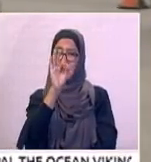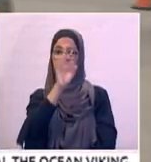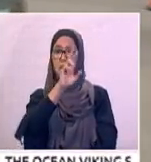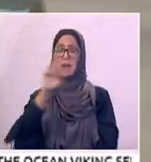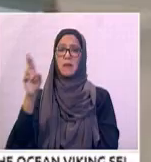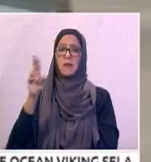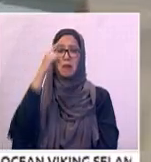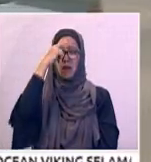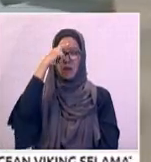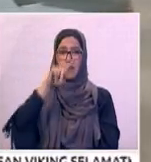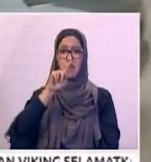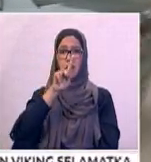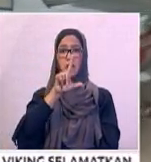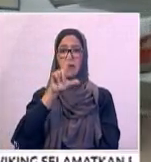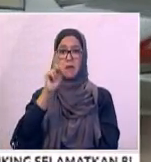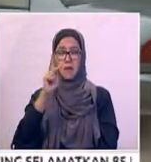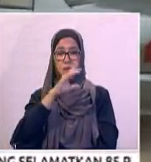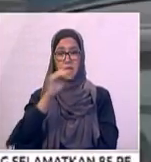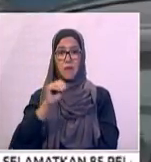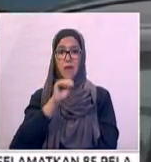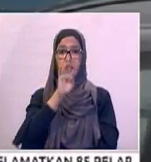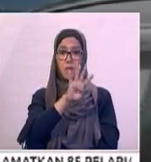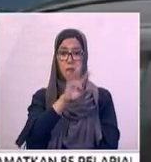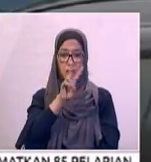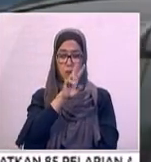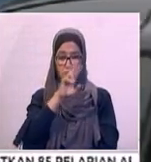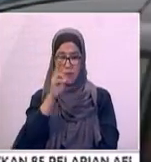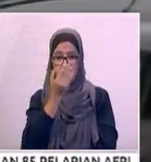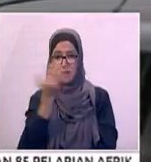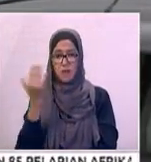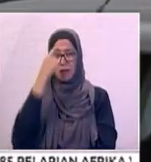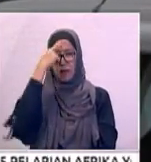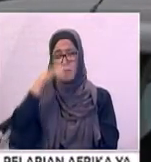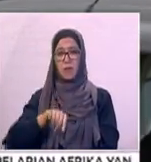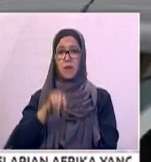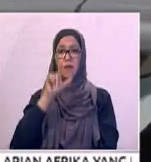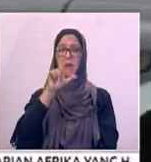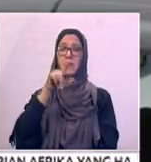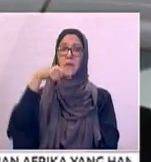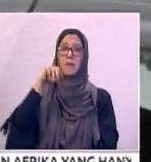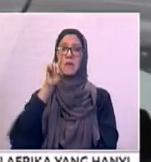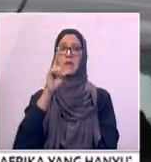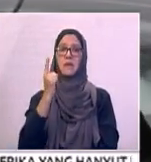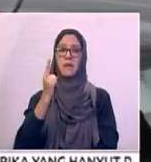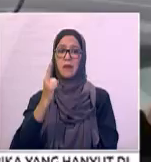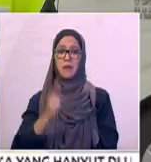bagi KLK dan 42,500 kenderaan untuk LPT1.